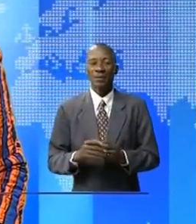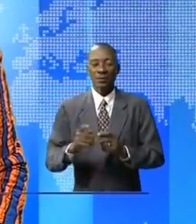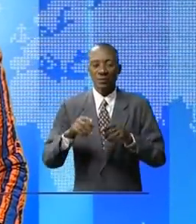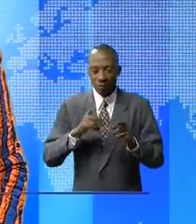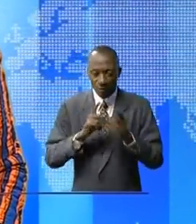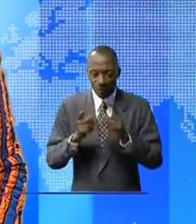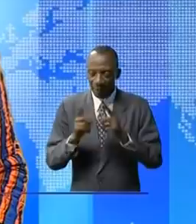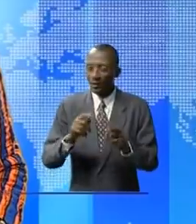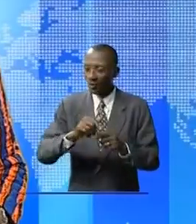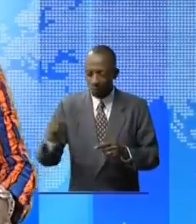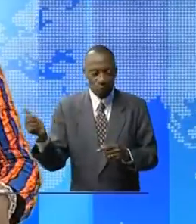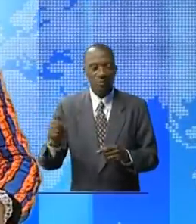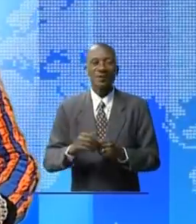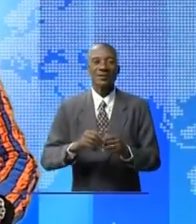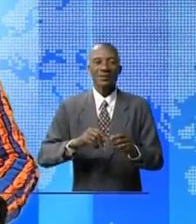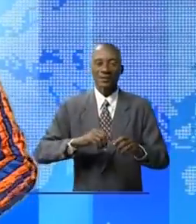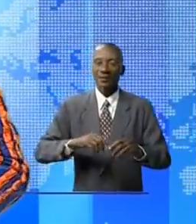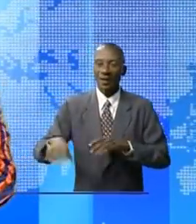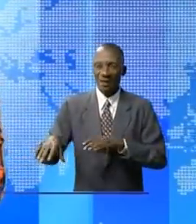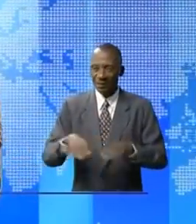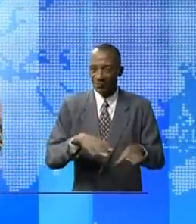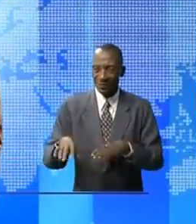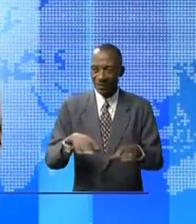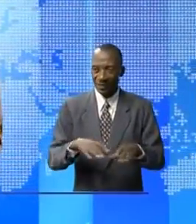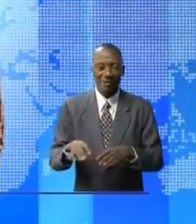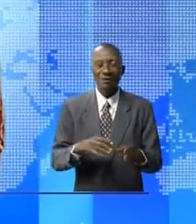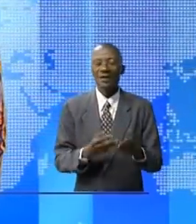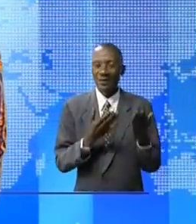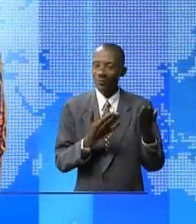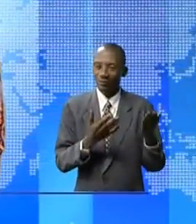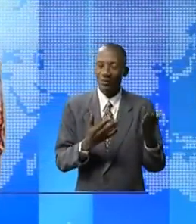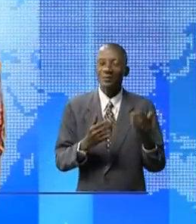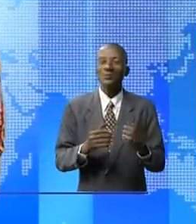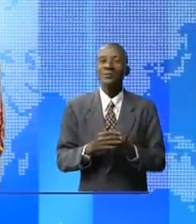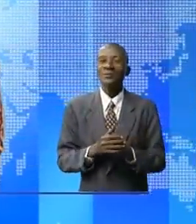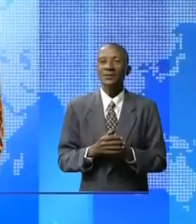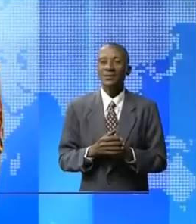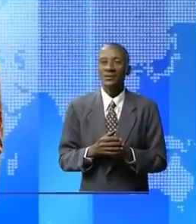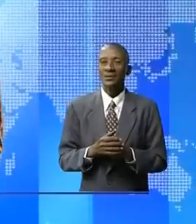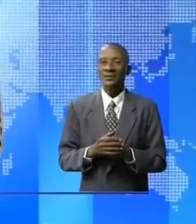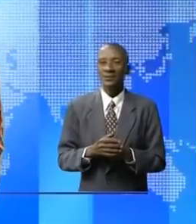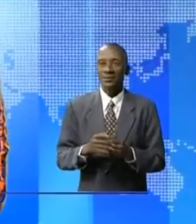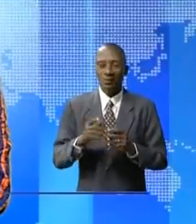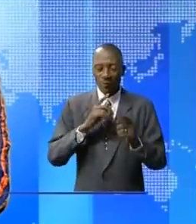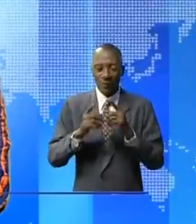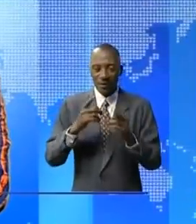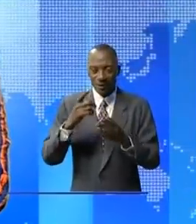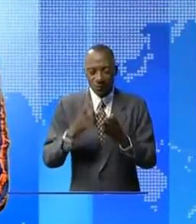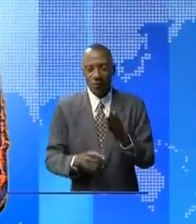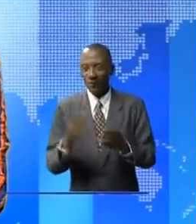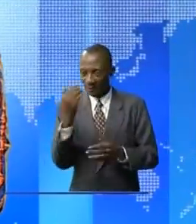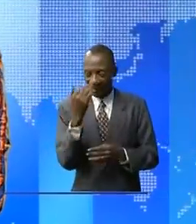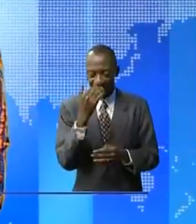de procéder à la distribution des effigies du président. Il a aussi remis des kits sanitaires de lutte contre le